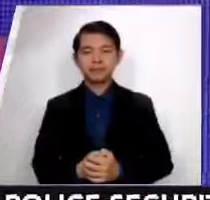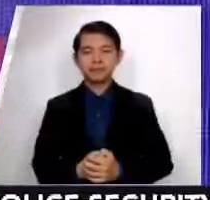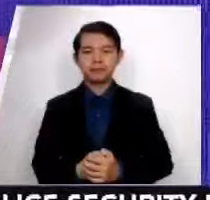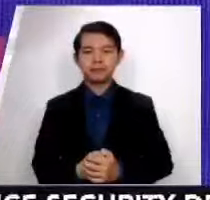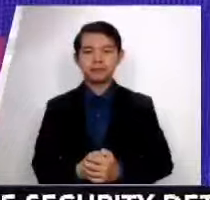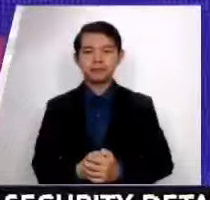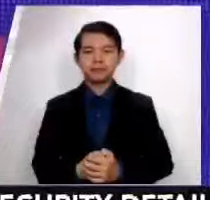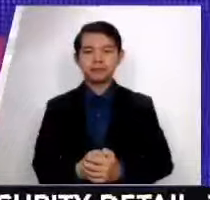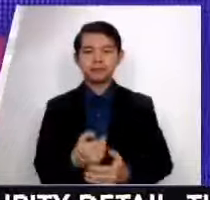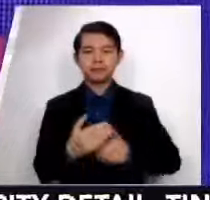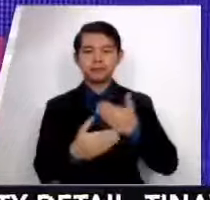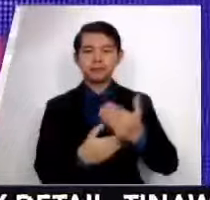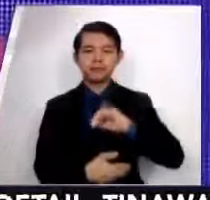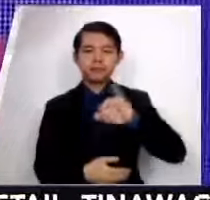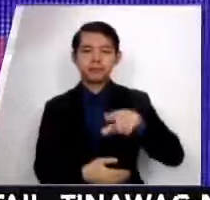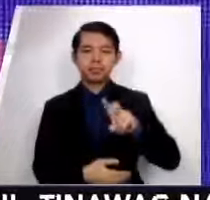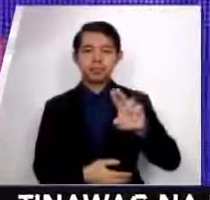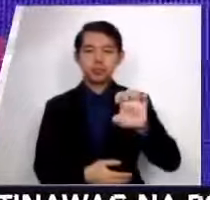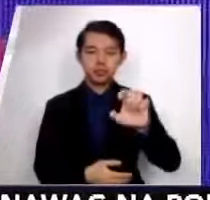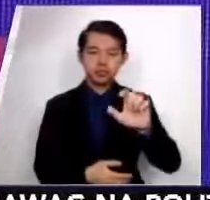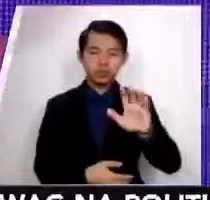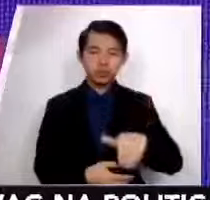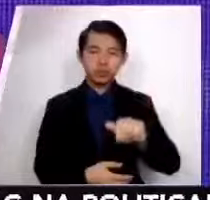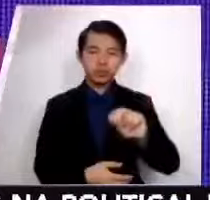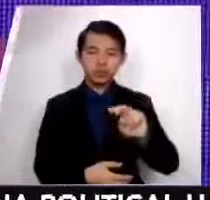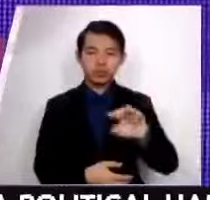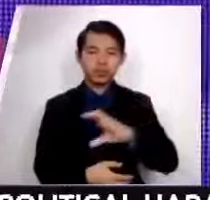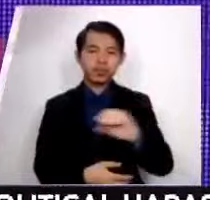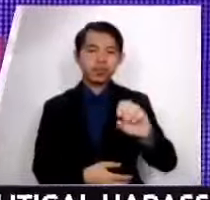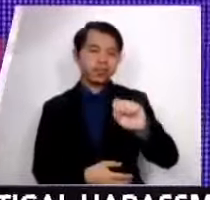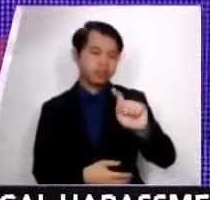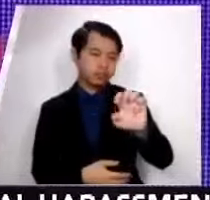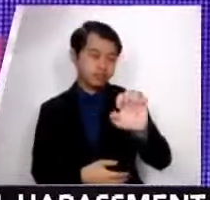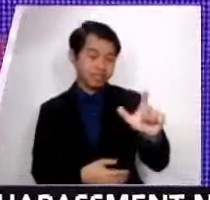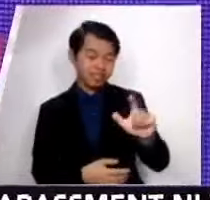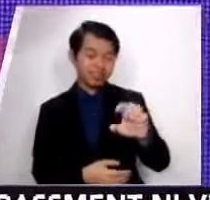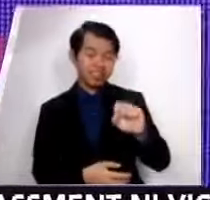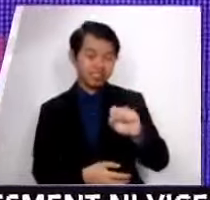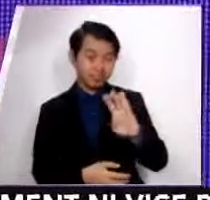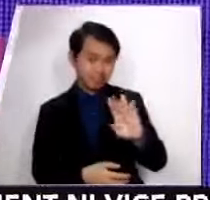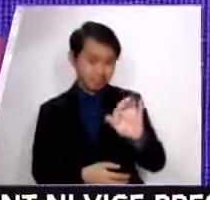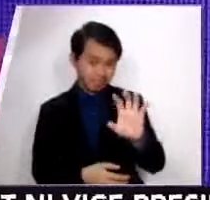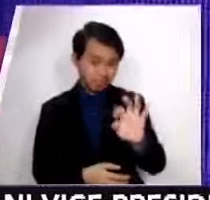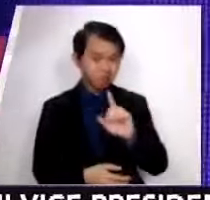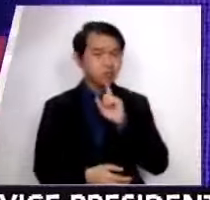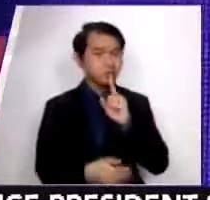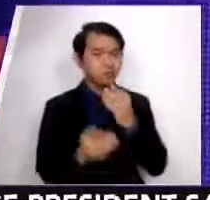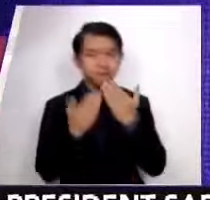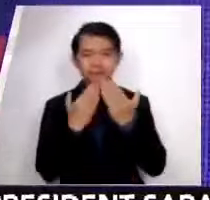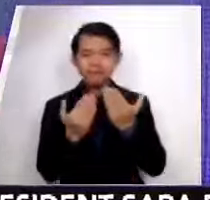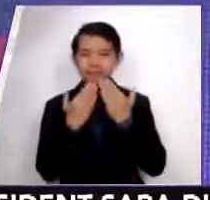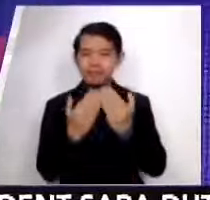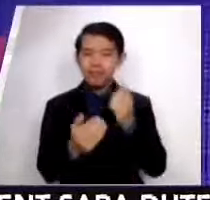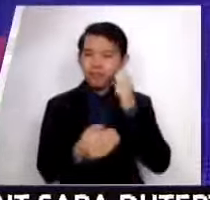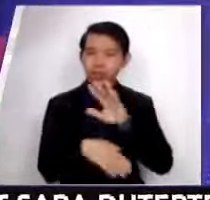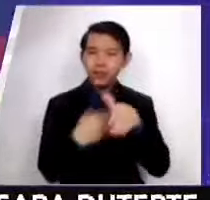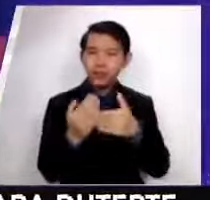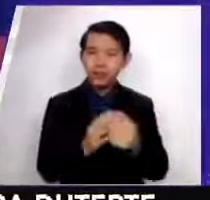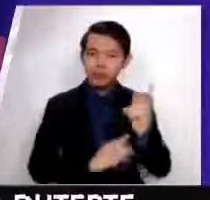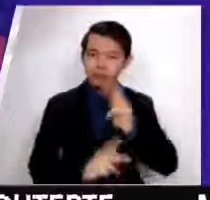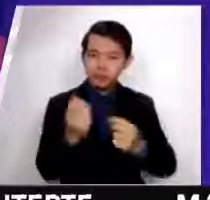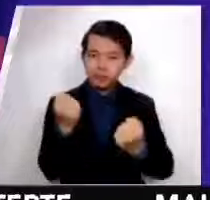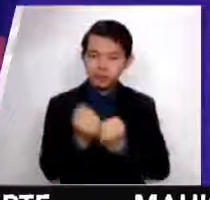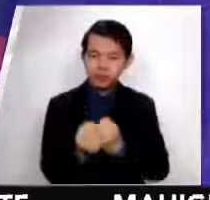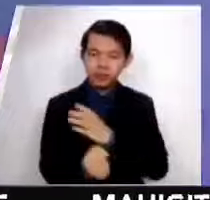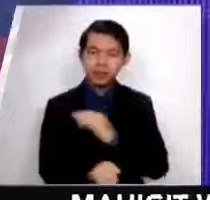Julian San Jose at Stel ng SB19, very grateful sa fans at guests sa kanilang Ating Tinig